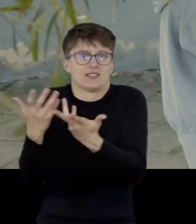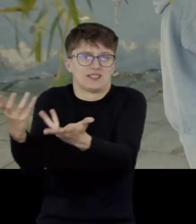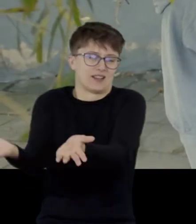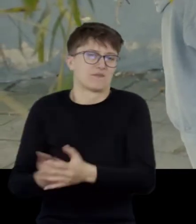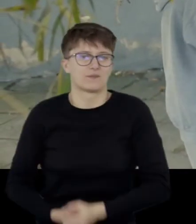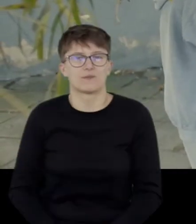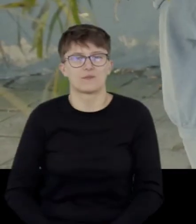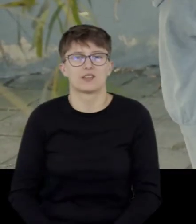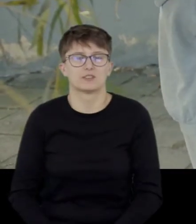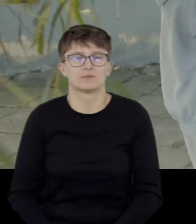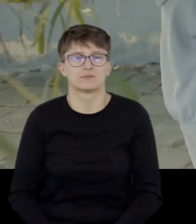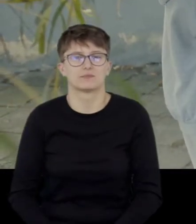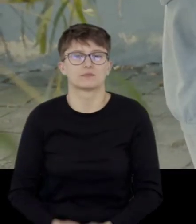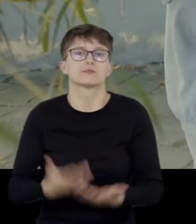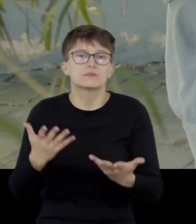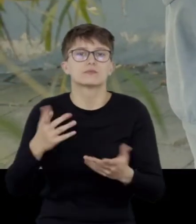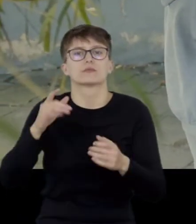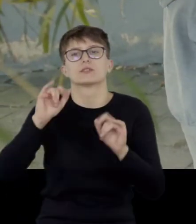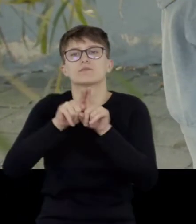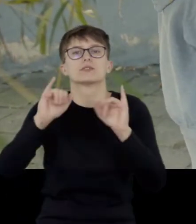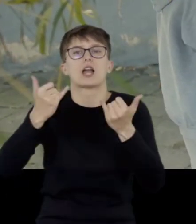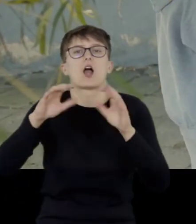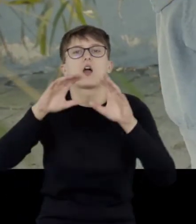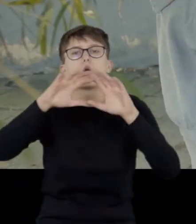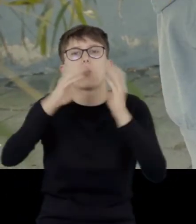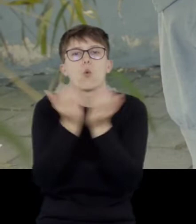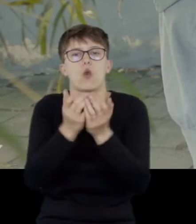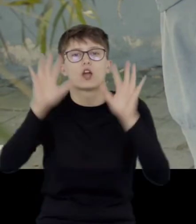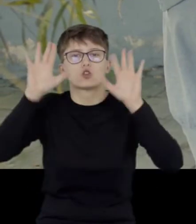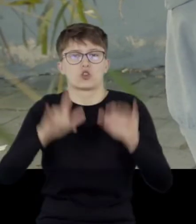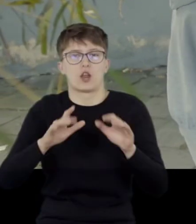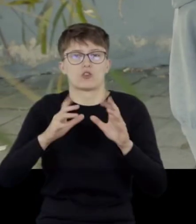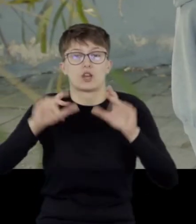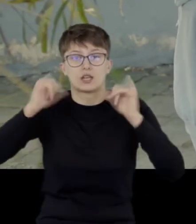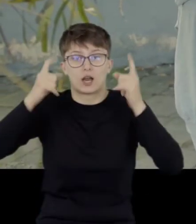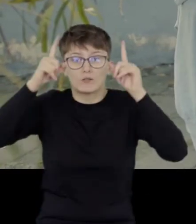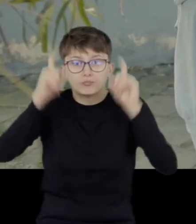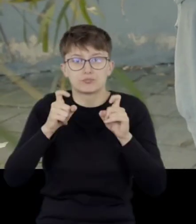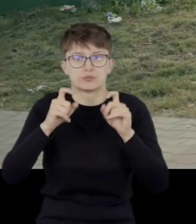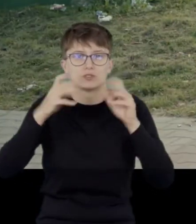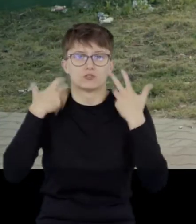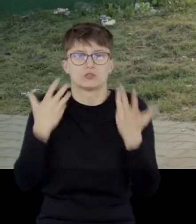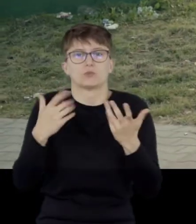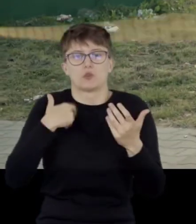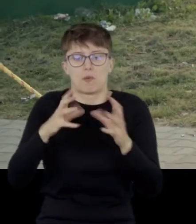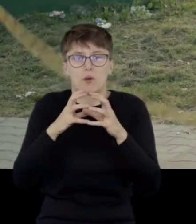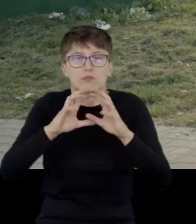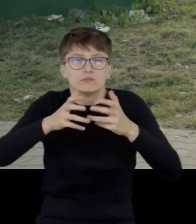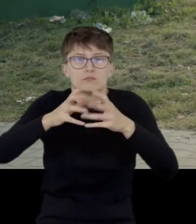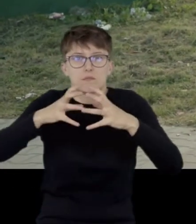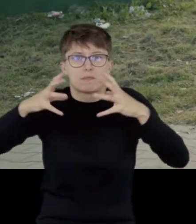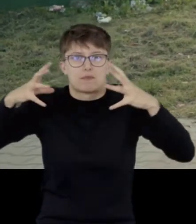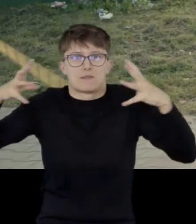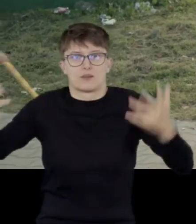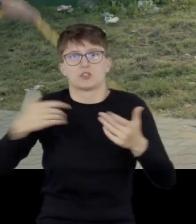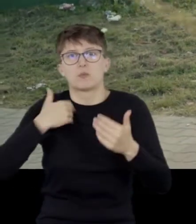bo to się idzie dalej, więc z taką kulą śnieżną, tak, gdzie my tu rozpoczynamy i chciałabym, żeby ona była